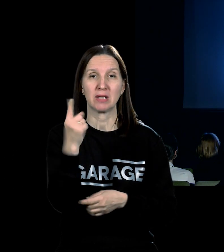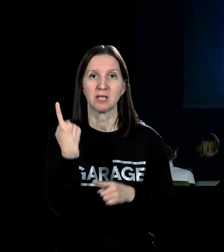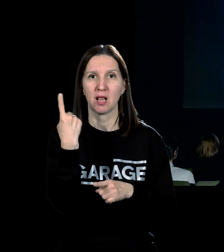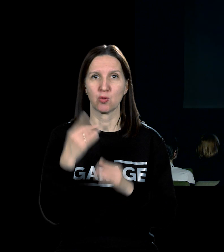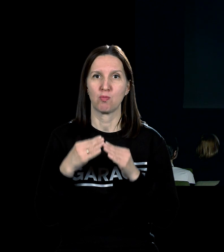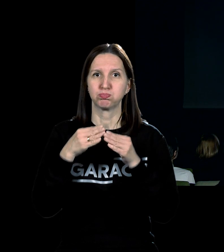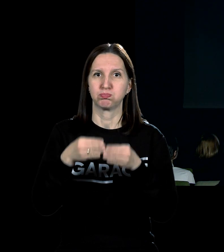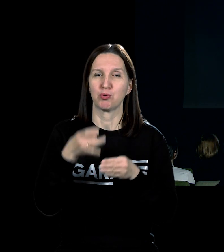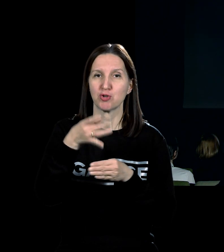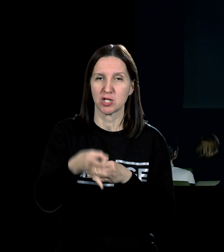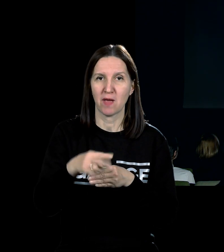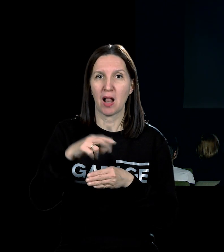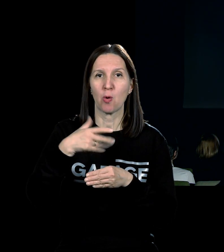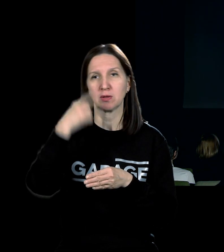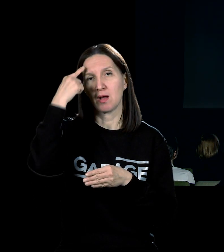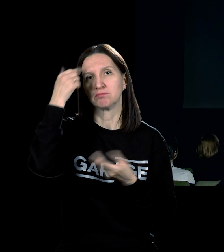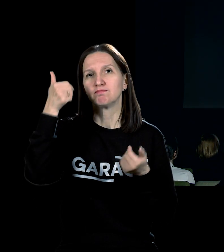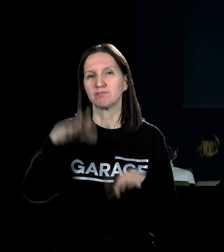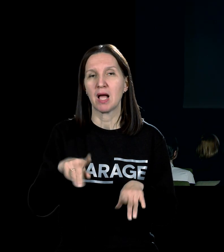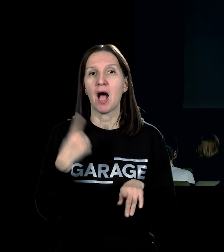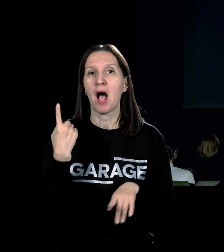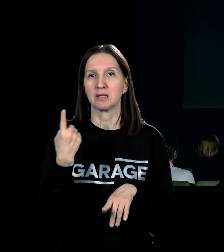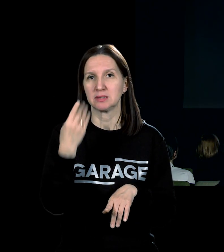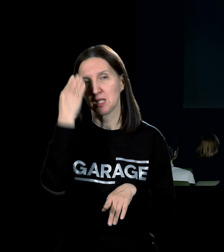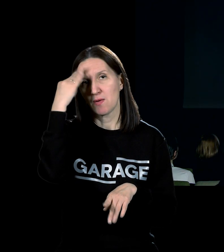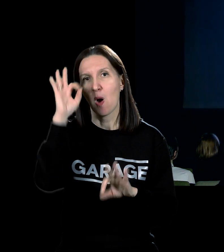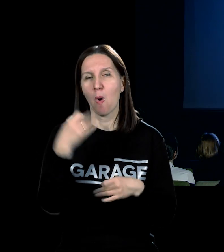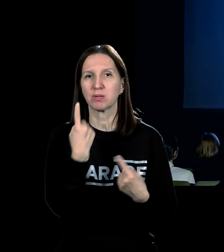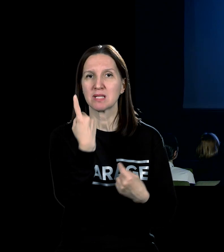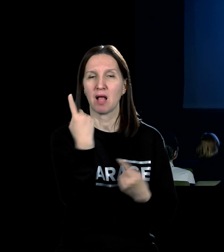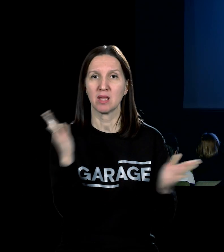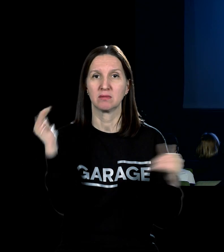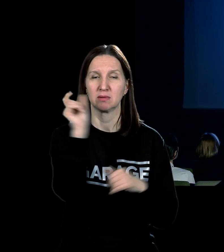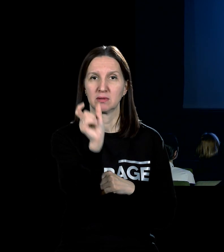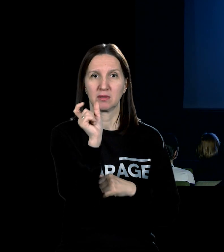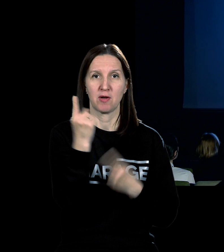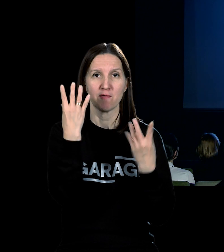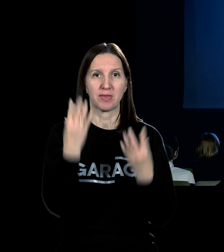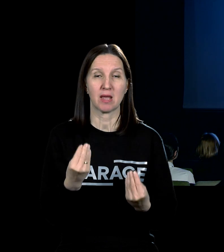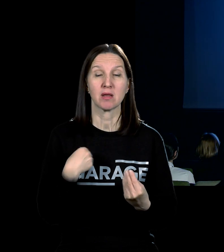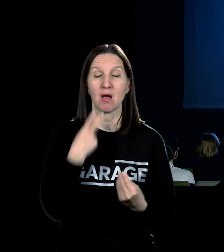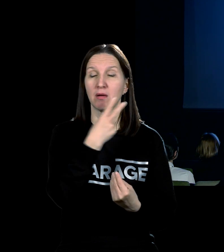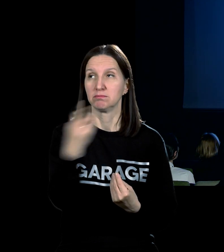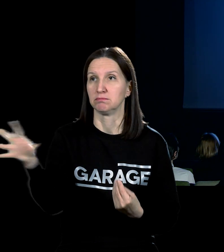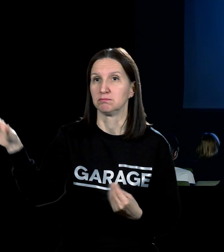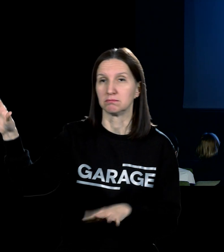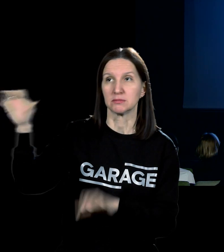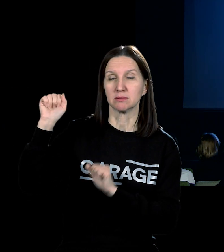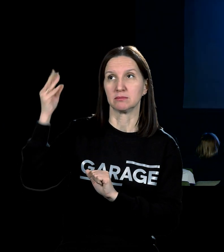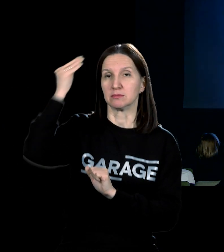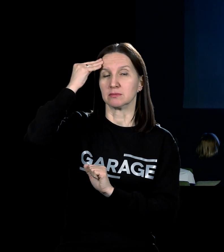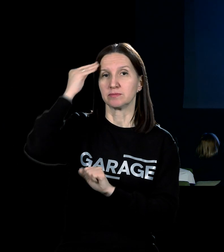решает, что он немножко по-другому сделает, что он как бы будет делать один образ в день, одну картину, один образ, который он находит сегодня, вот, который